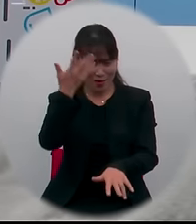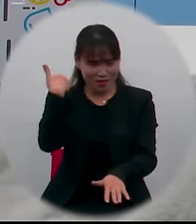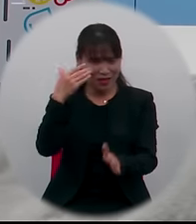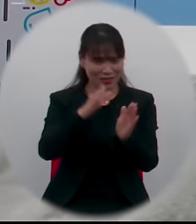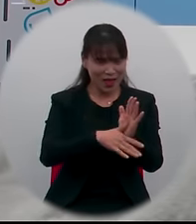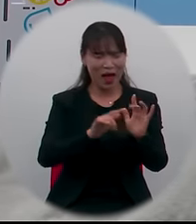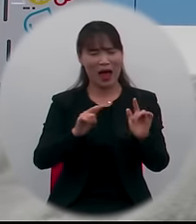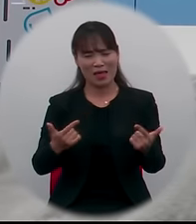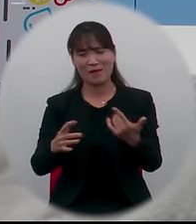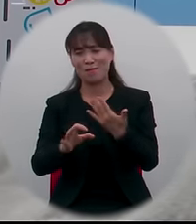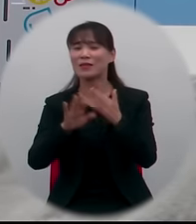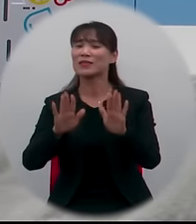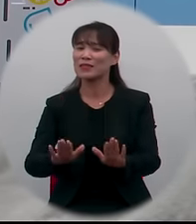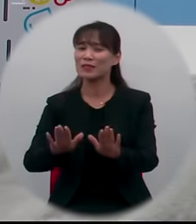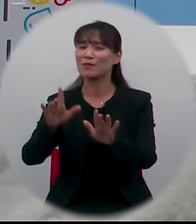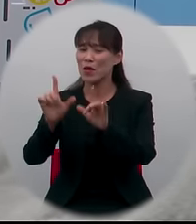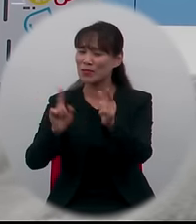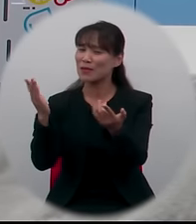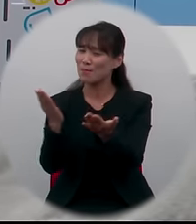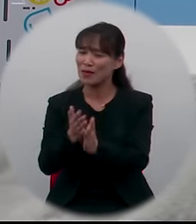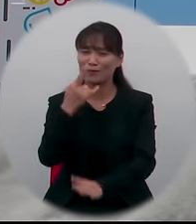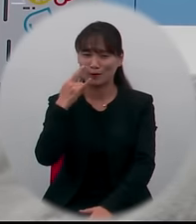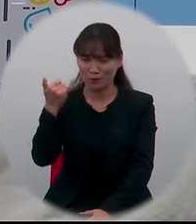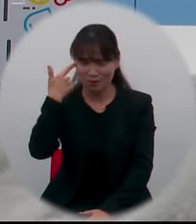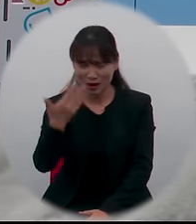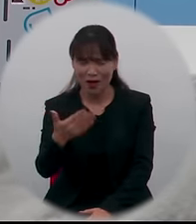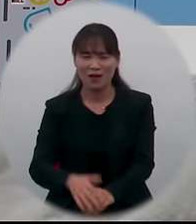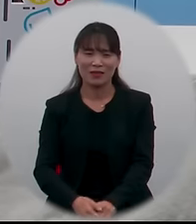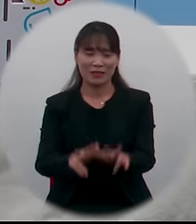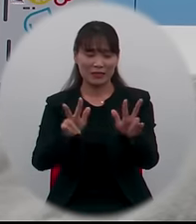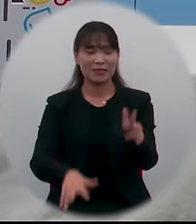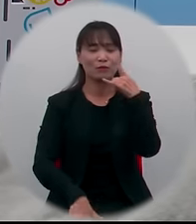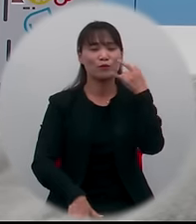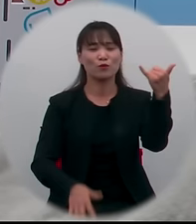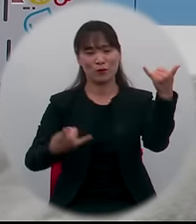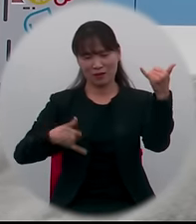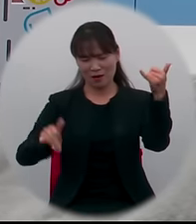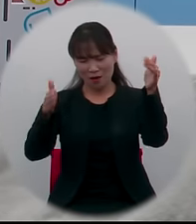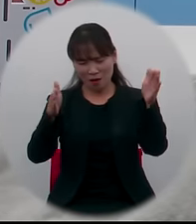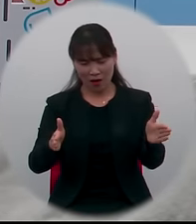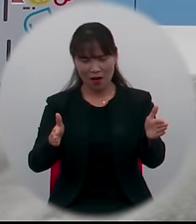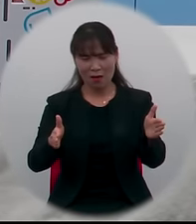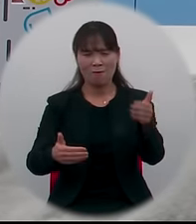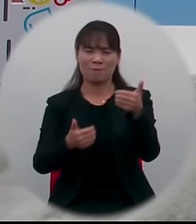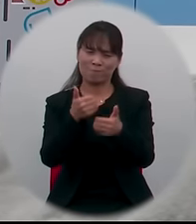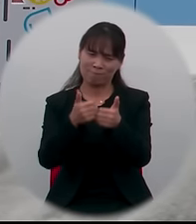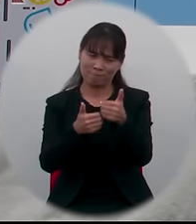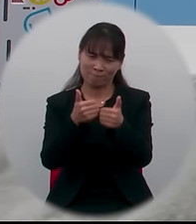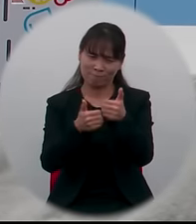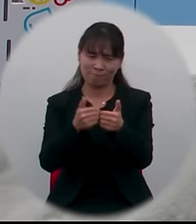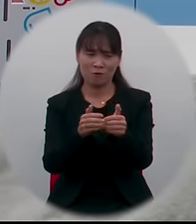갤러그 세대 부모님이십니다 아니면 2024년에 부모님이십니다 더 커진 부모와 자녀 간의이 세대